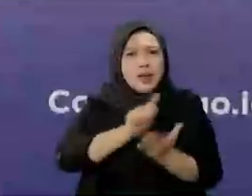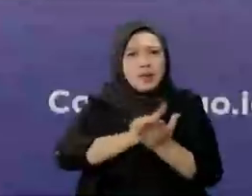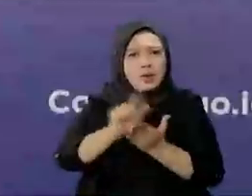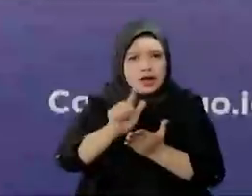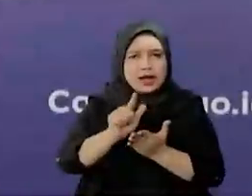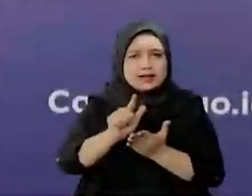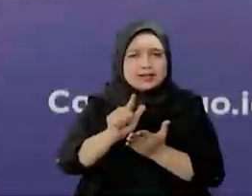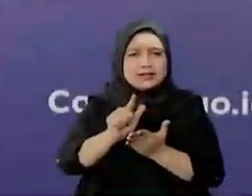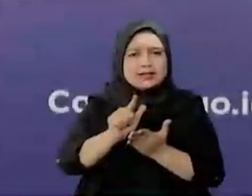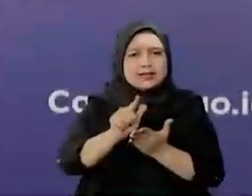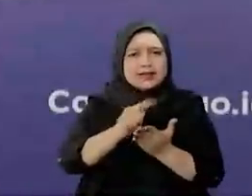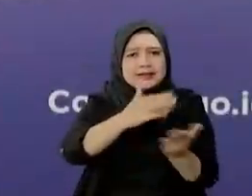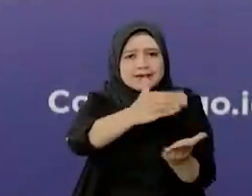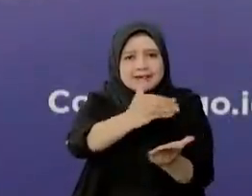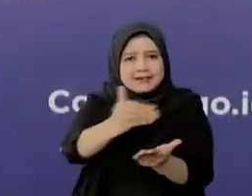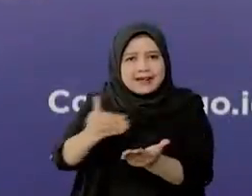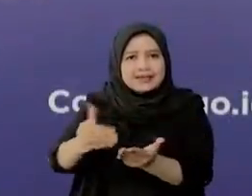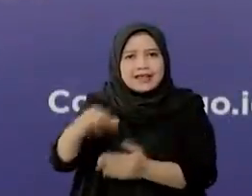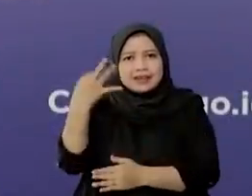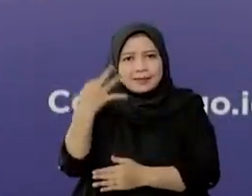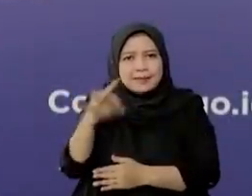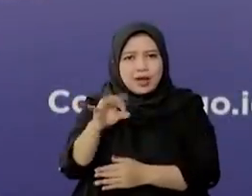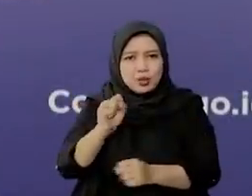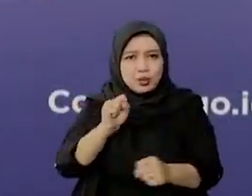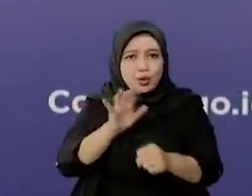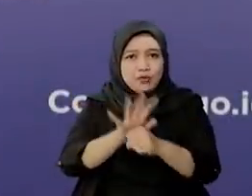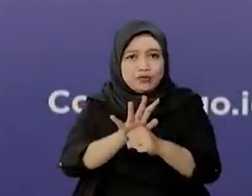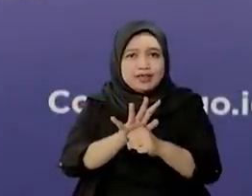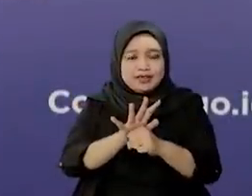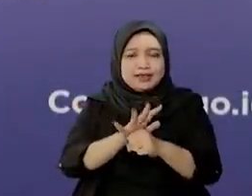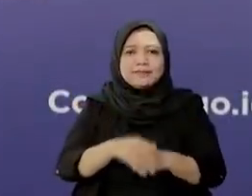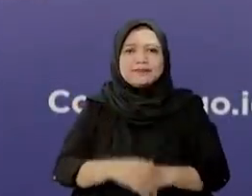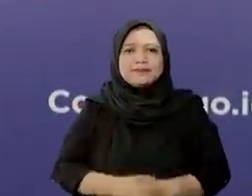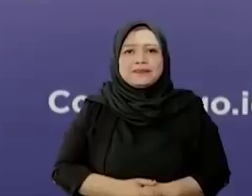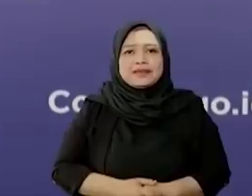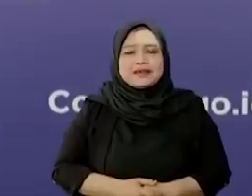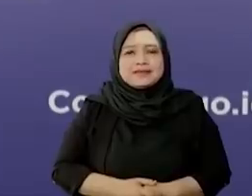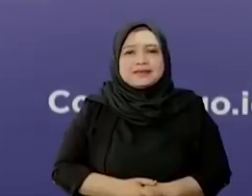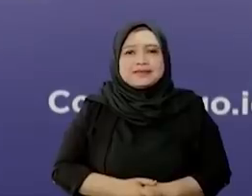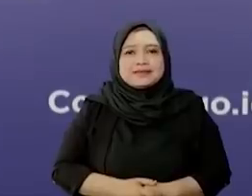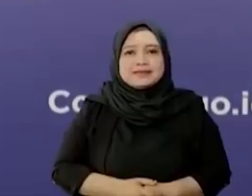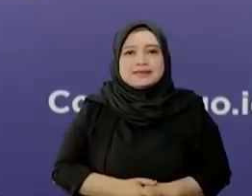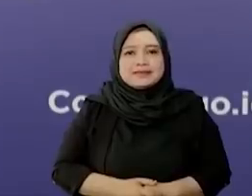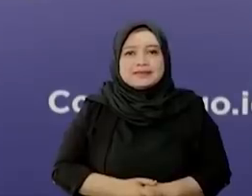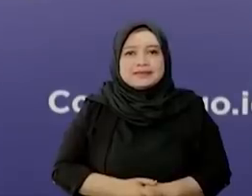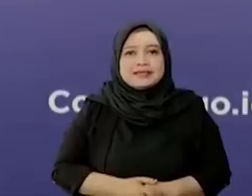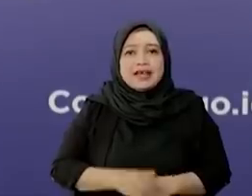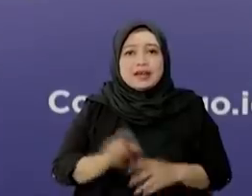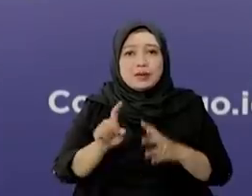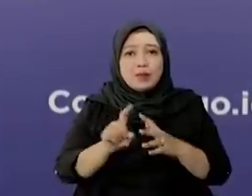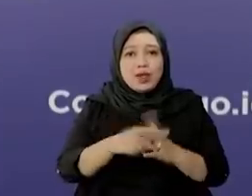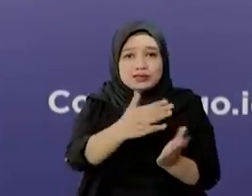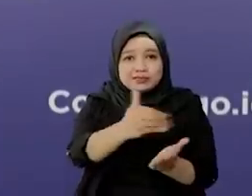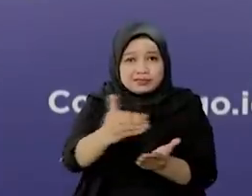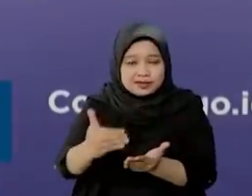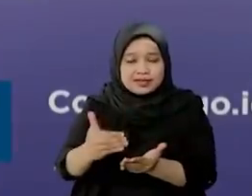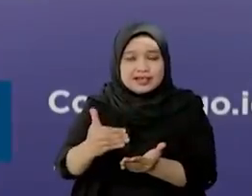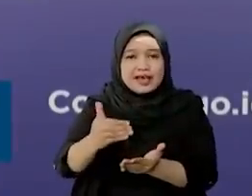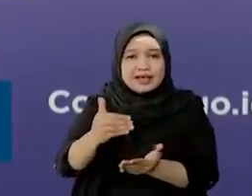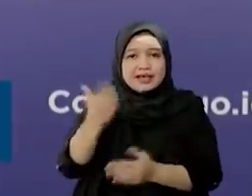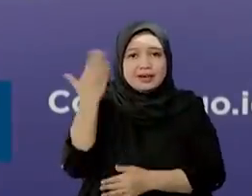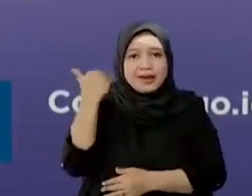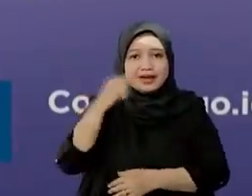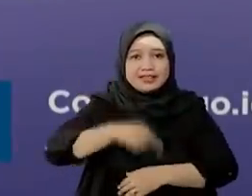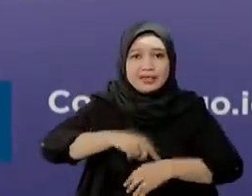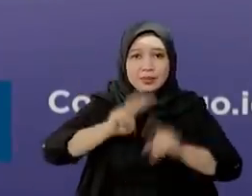data of 19 yang kita himpun dari kemarin 12.00 00